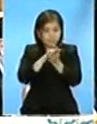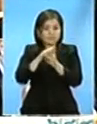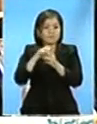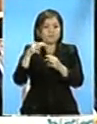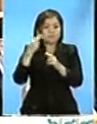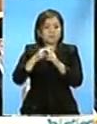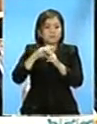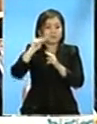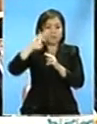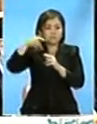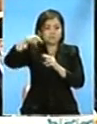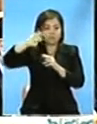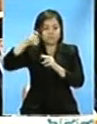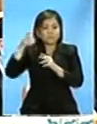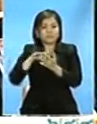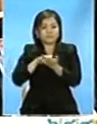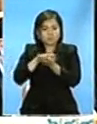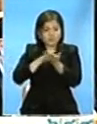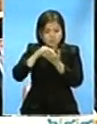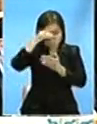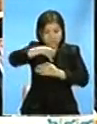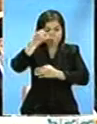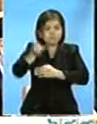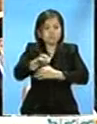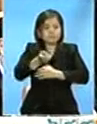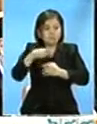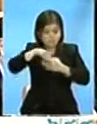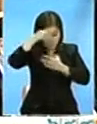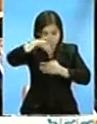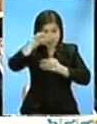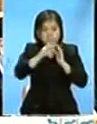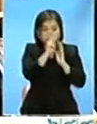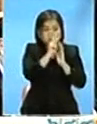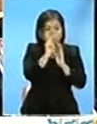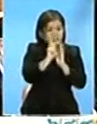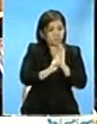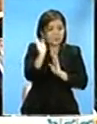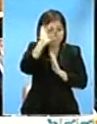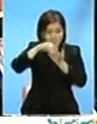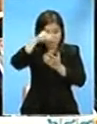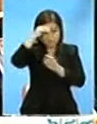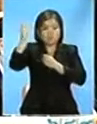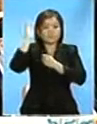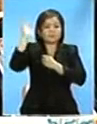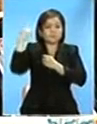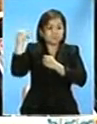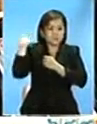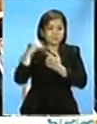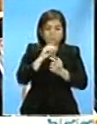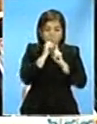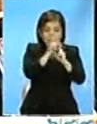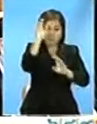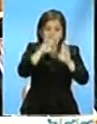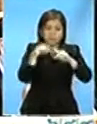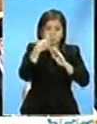ผมอาจจะไม่ได้เรียนจบกฎหมายเลยกลับไปเรียนไม่ได้จริงจบทางด้านวารสารสื่อสารมวลชนมาแต่ผมยึดหลักประชาธิปไตยถ้าท่านบอกว่าใคร